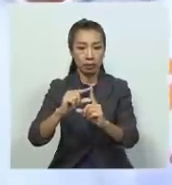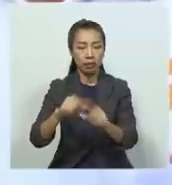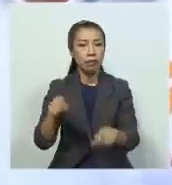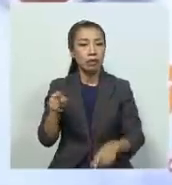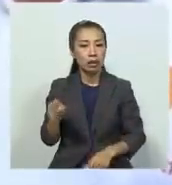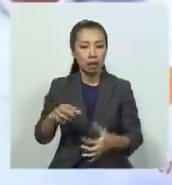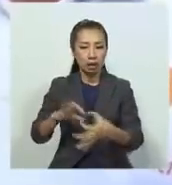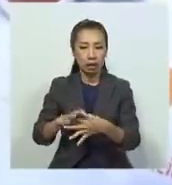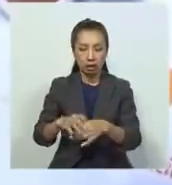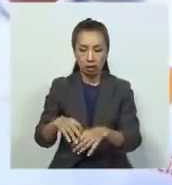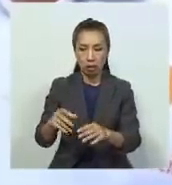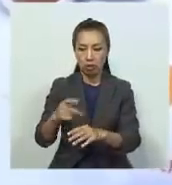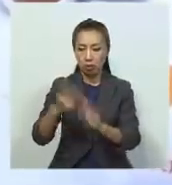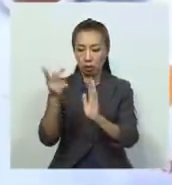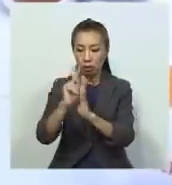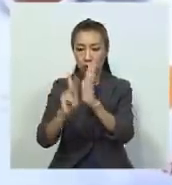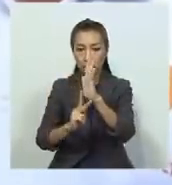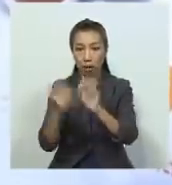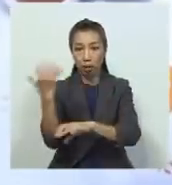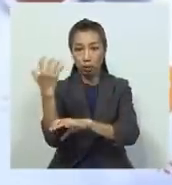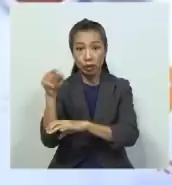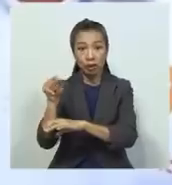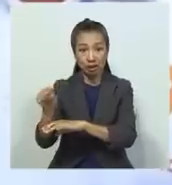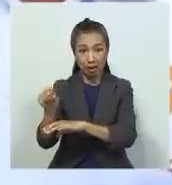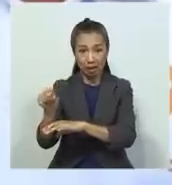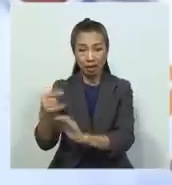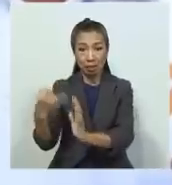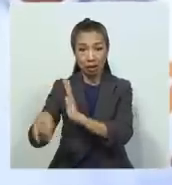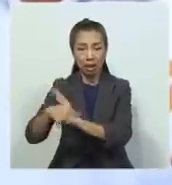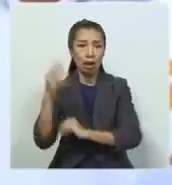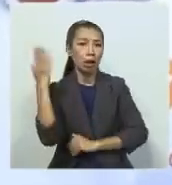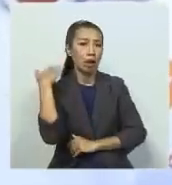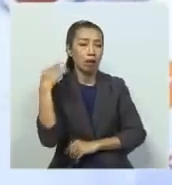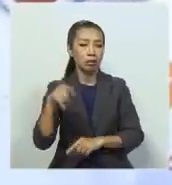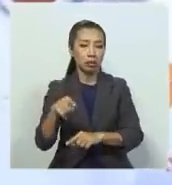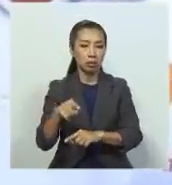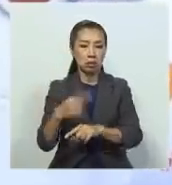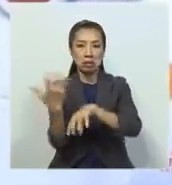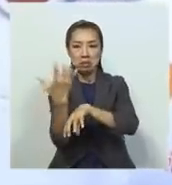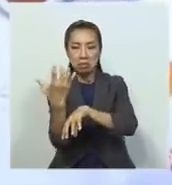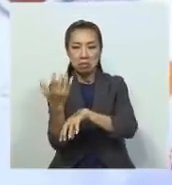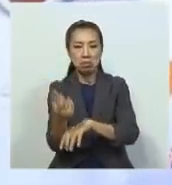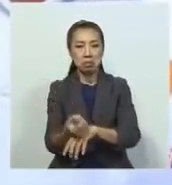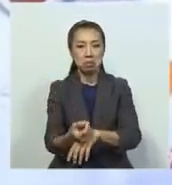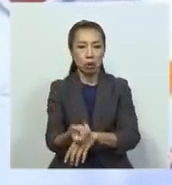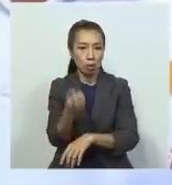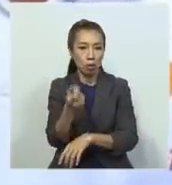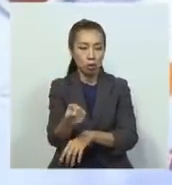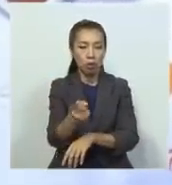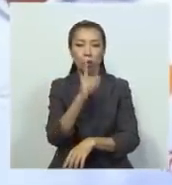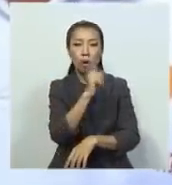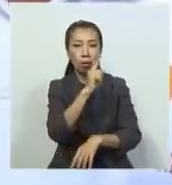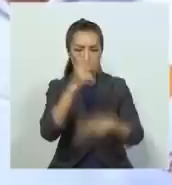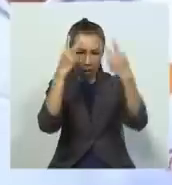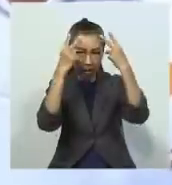พรบคอมพิวเตอร์จากกรณีจัดรายการไลฟ์สดวิจารณ์คสชในรายการคืนวันศุกร์ให้ประชาชนนั้นในวันนี้เวลา 99:00นครับ